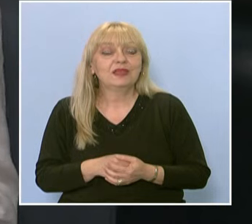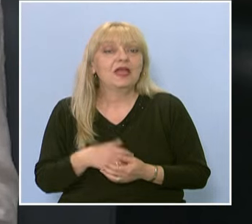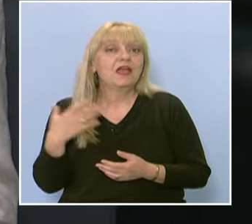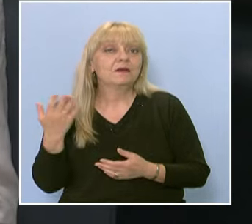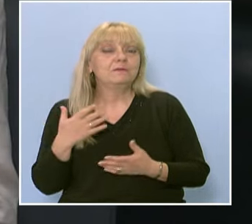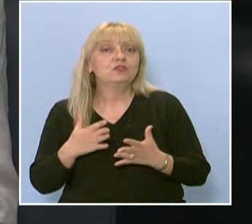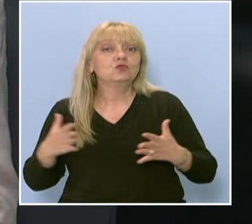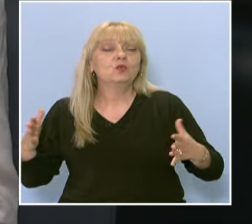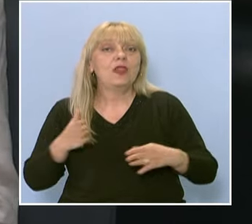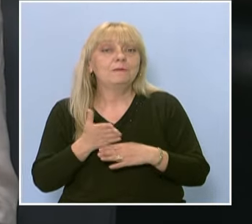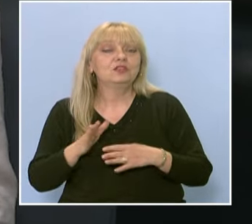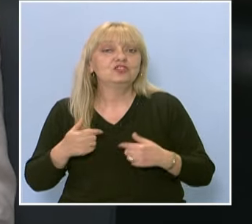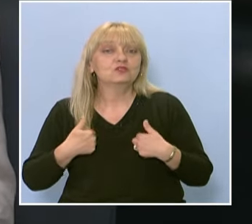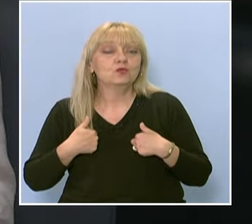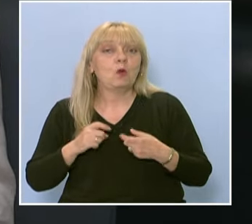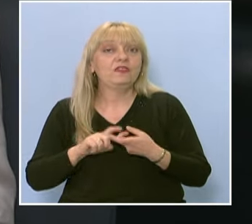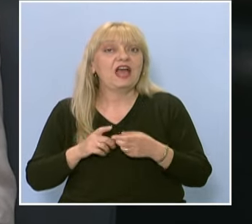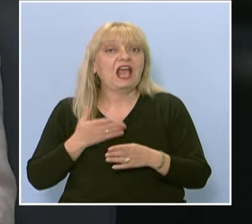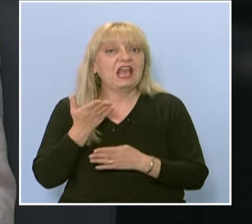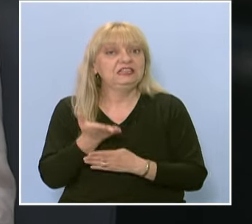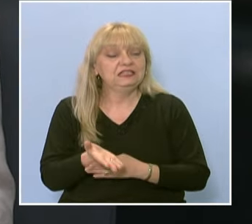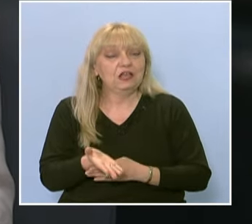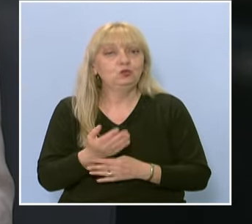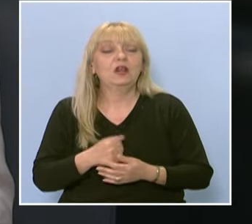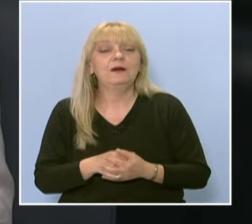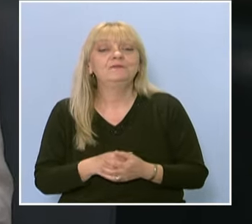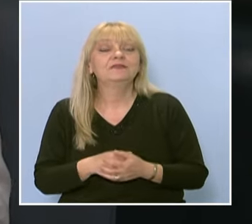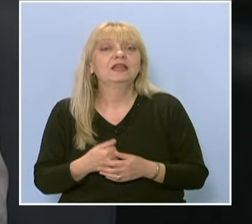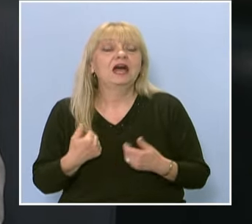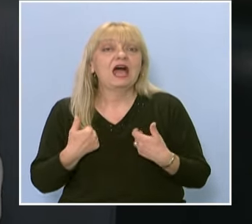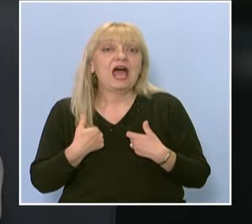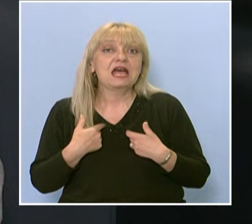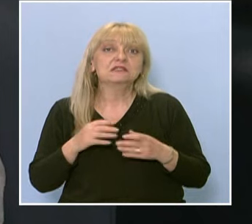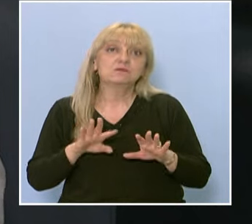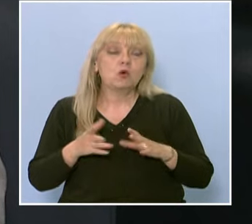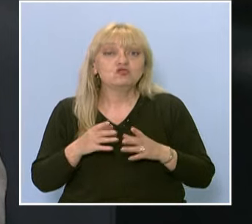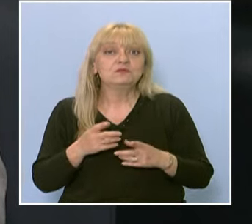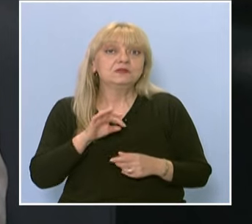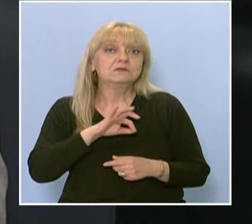беше по-голямата част от моята кандидатура. Също може би съм се отличил с това, че